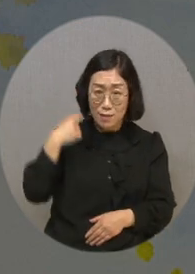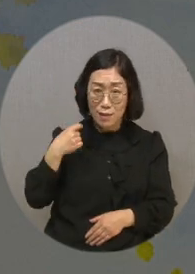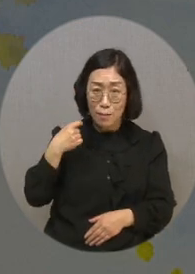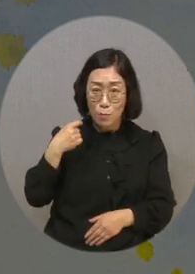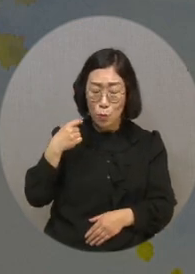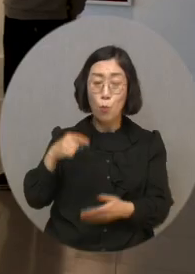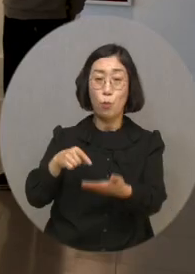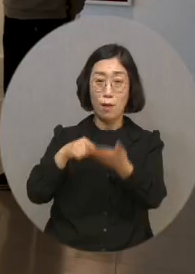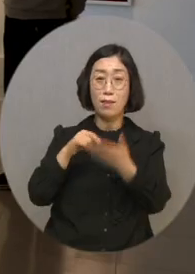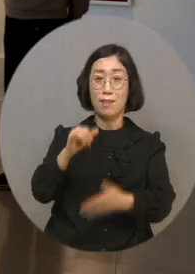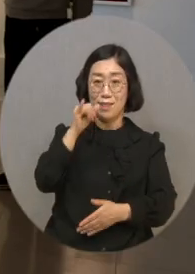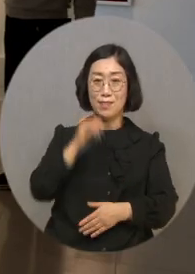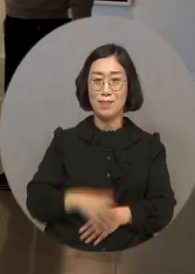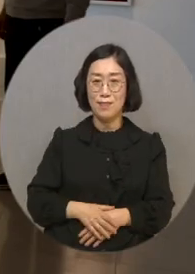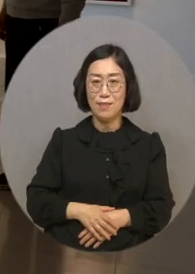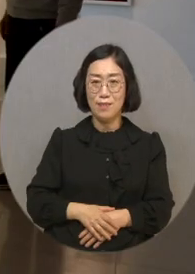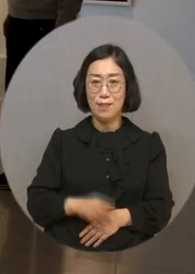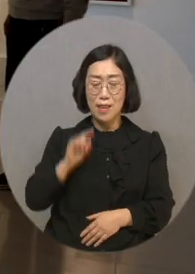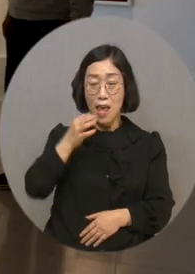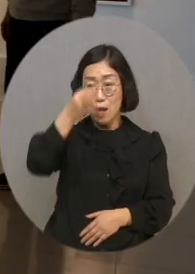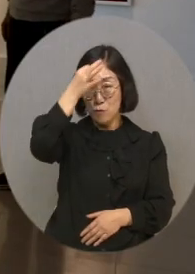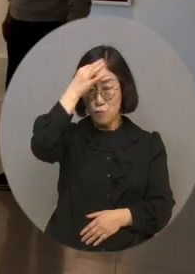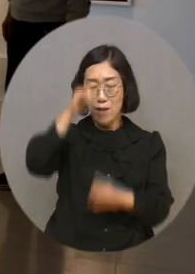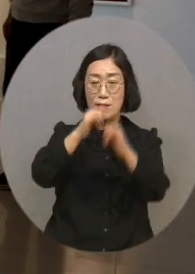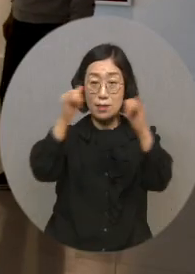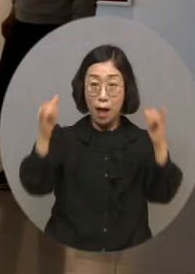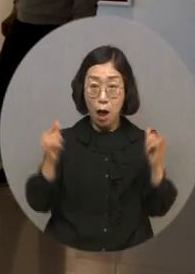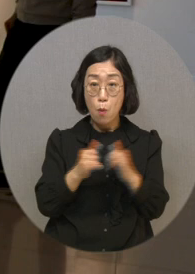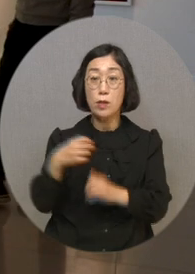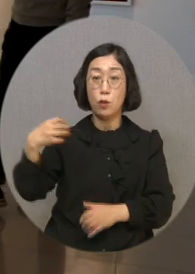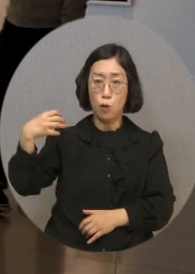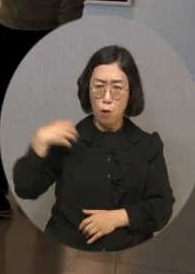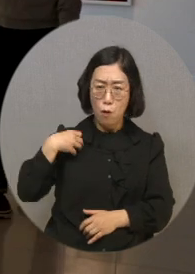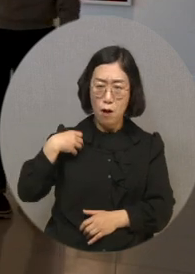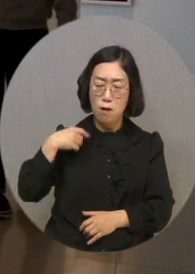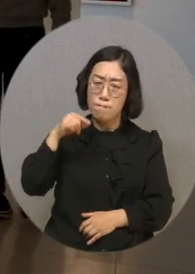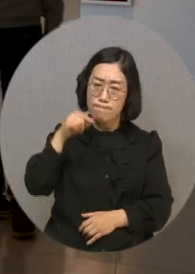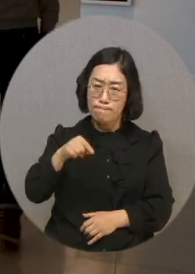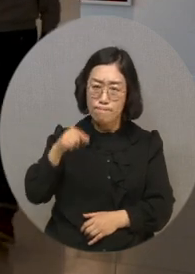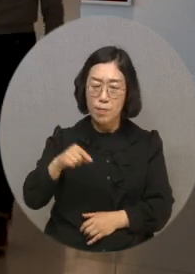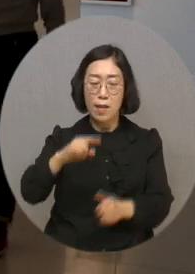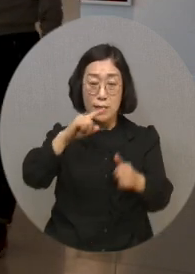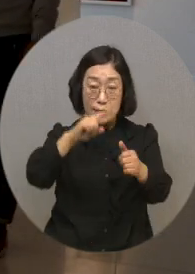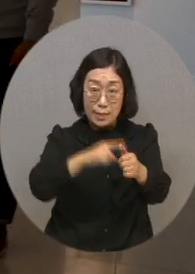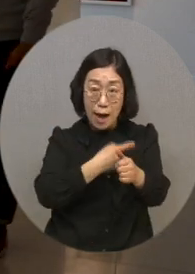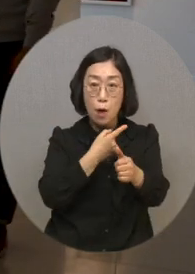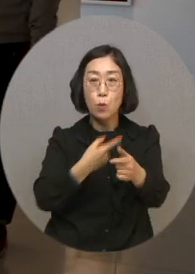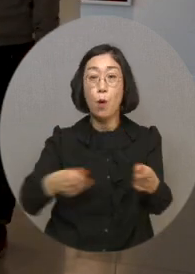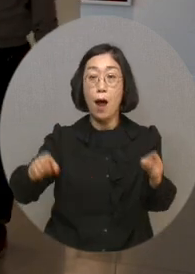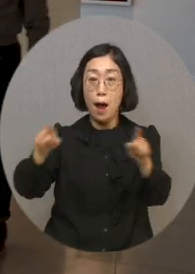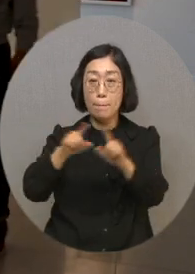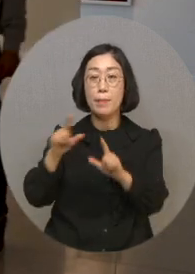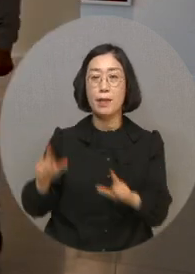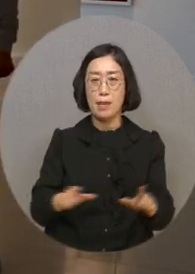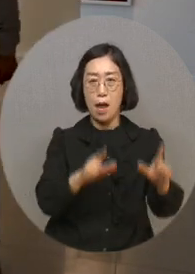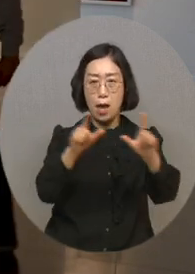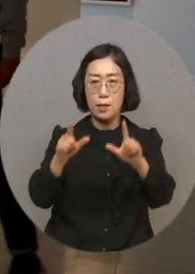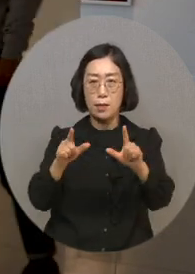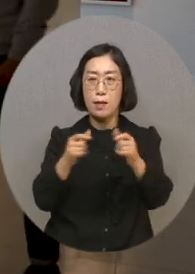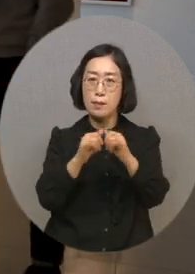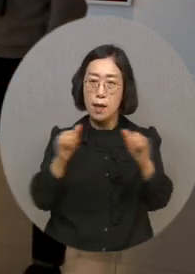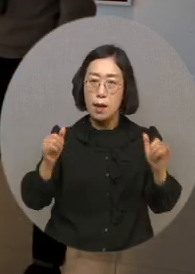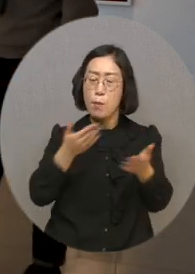가미했습니다. 예술의 사회적 역할에 대해 작가는 자연과 더불어 사는 인간의